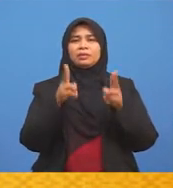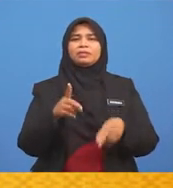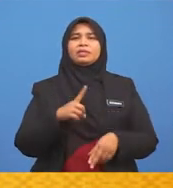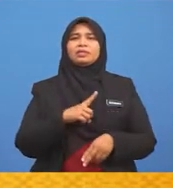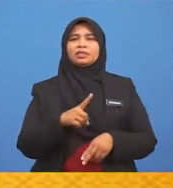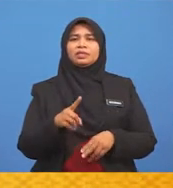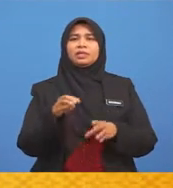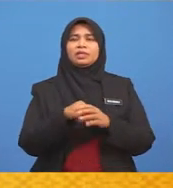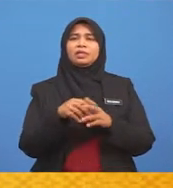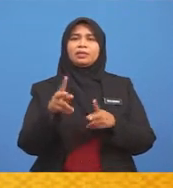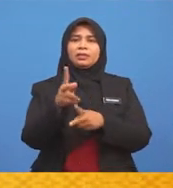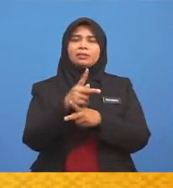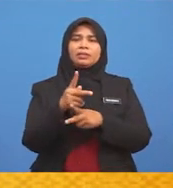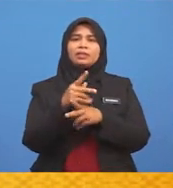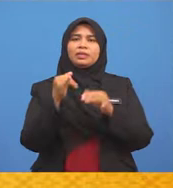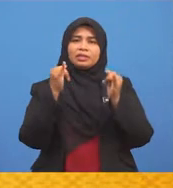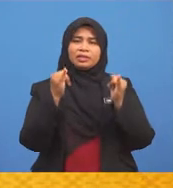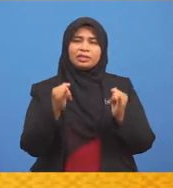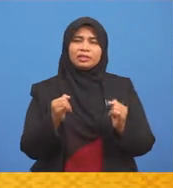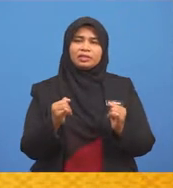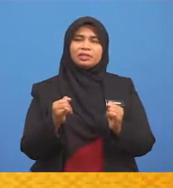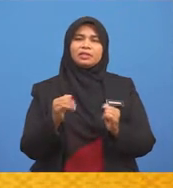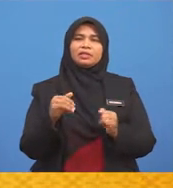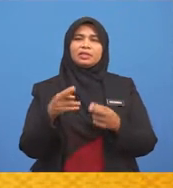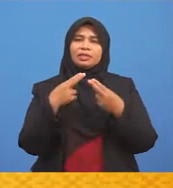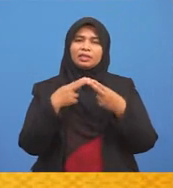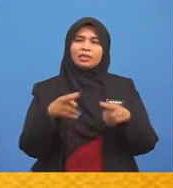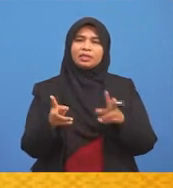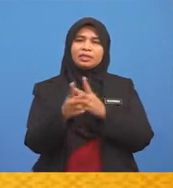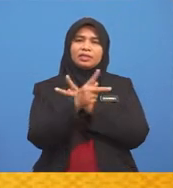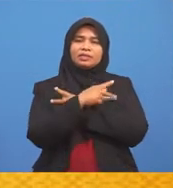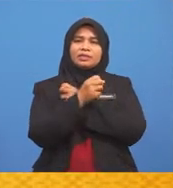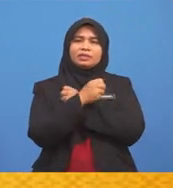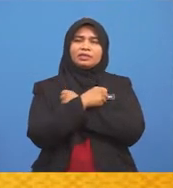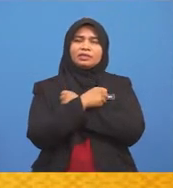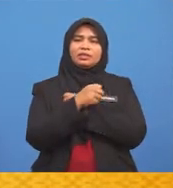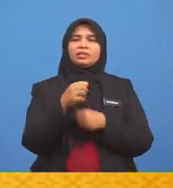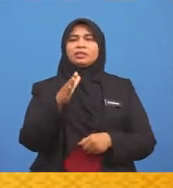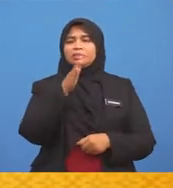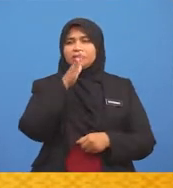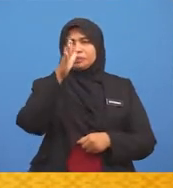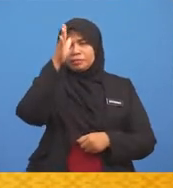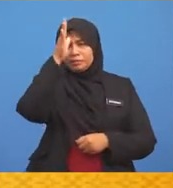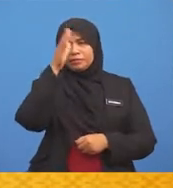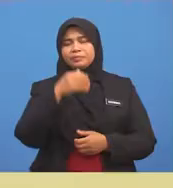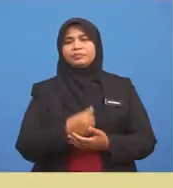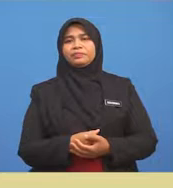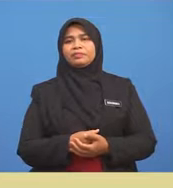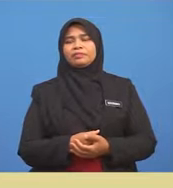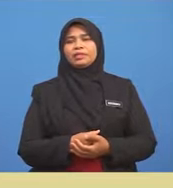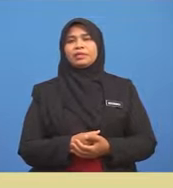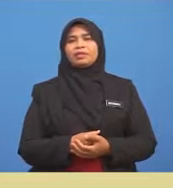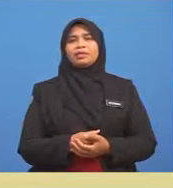dalam memelihara insan-insan kecil yang kehilangan kasih sayang ibu dan bapa mereka sendiri?